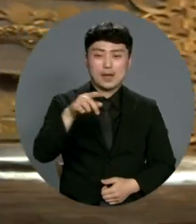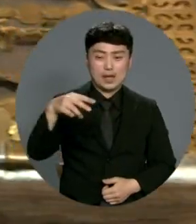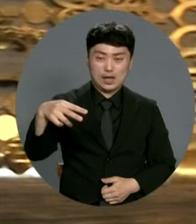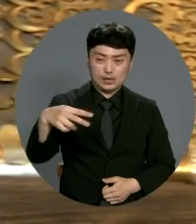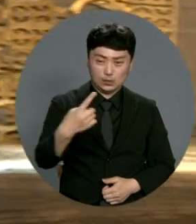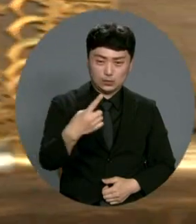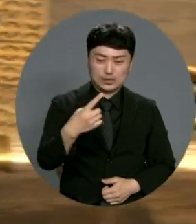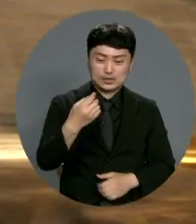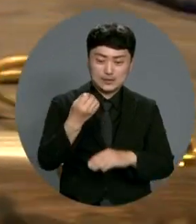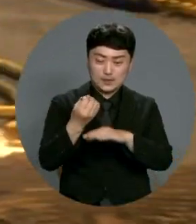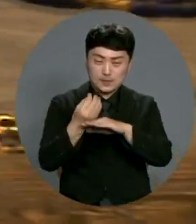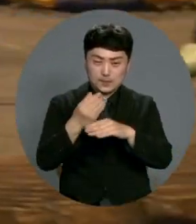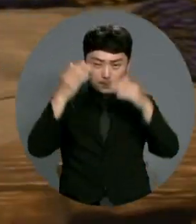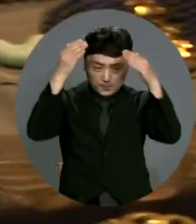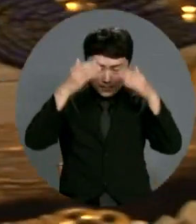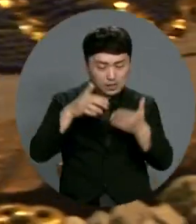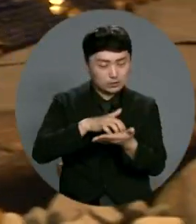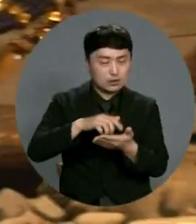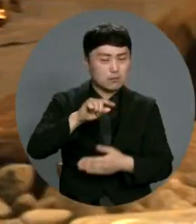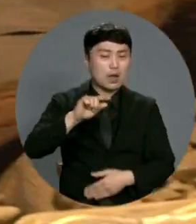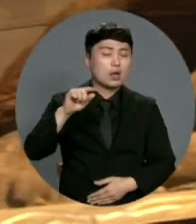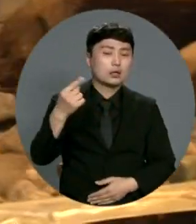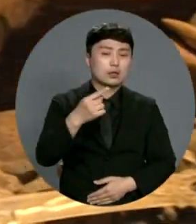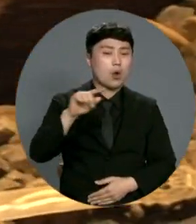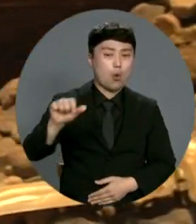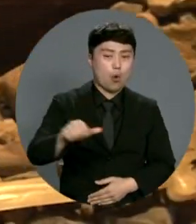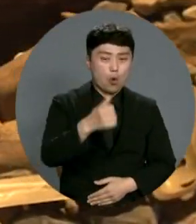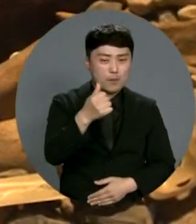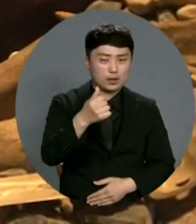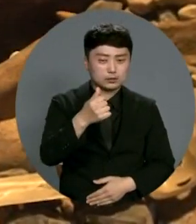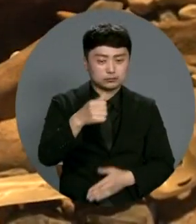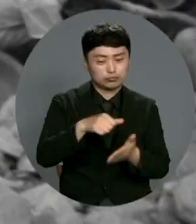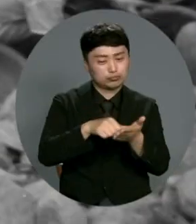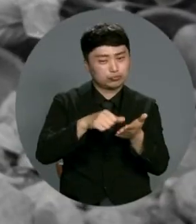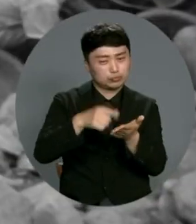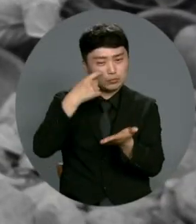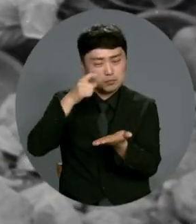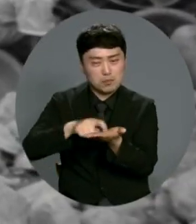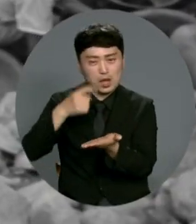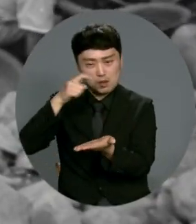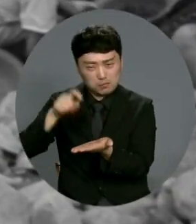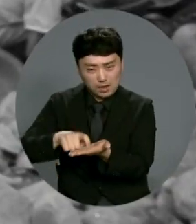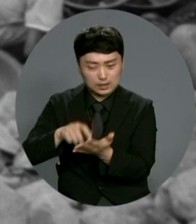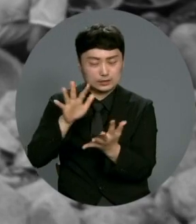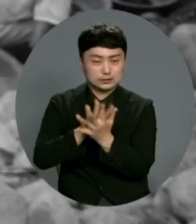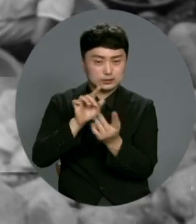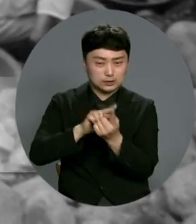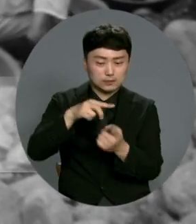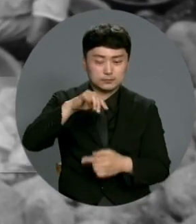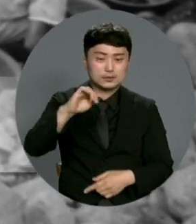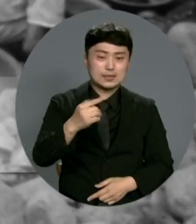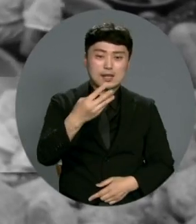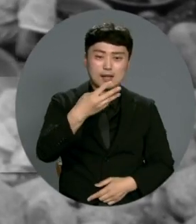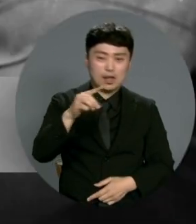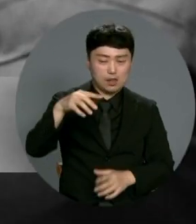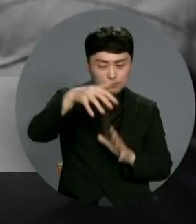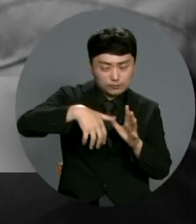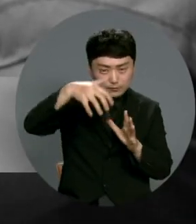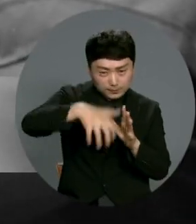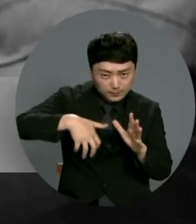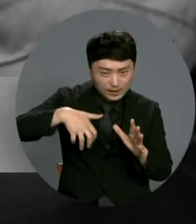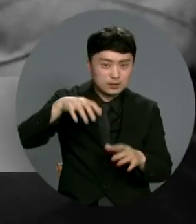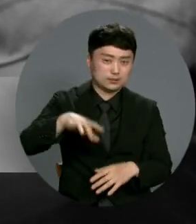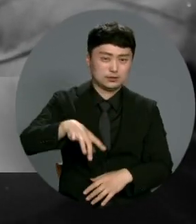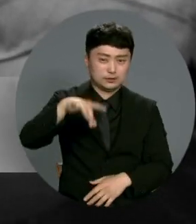신라, 금관 등 11,500여 점의 유물이 쏟아져 나왔습니다. 우리 손으로 신라 고분을 제대로 발굴한 첫